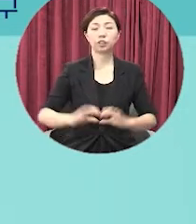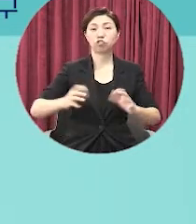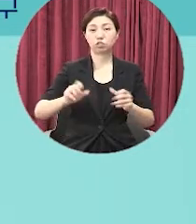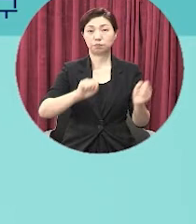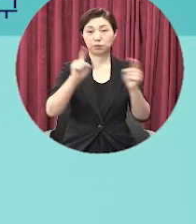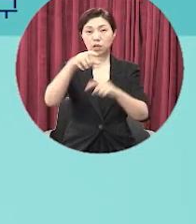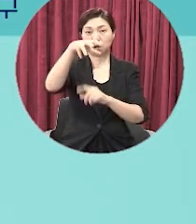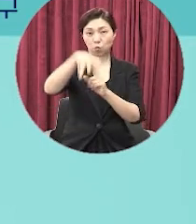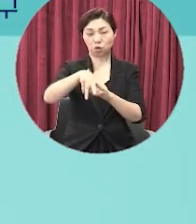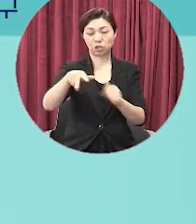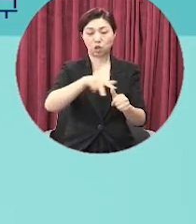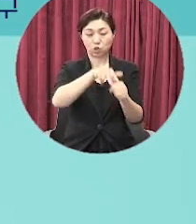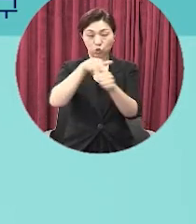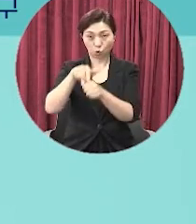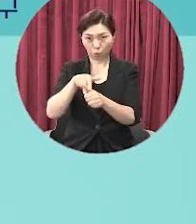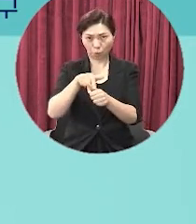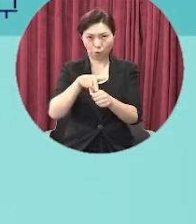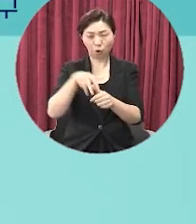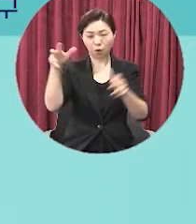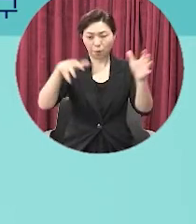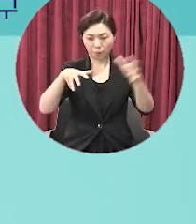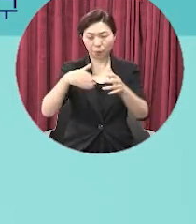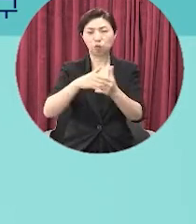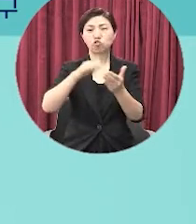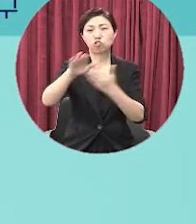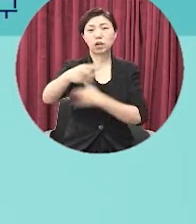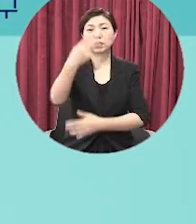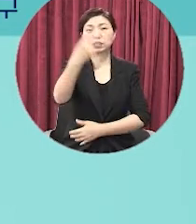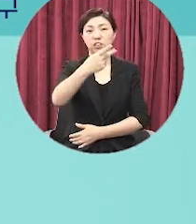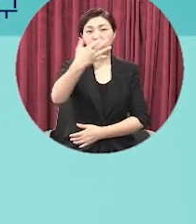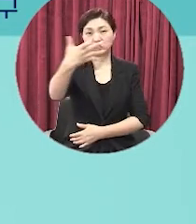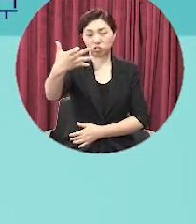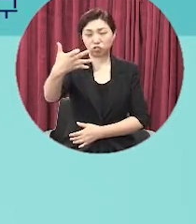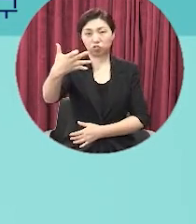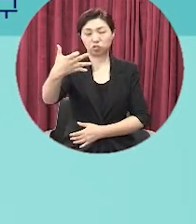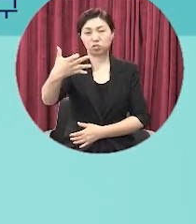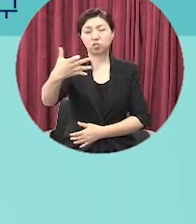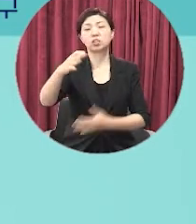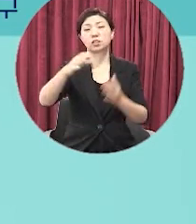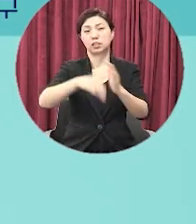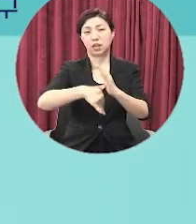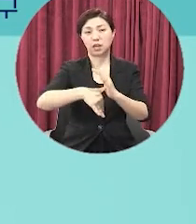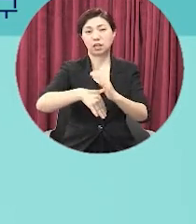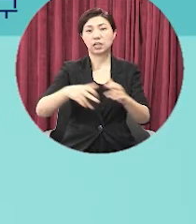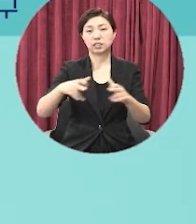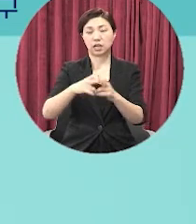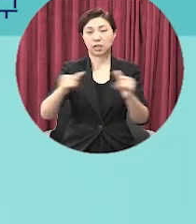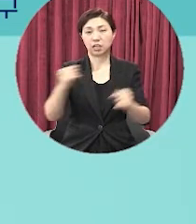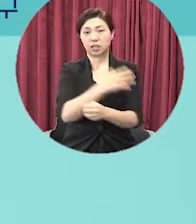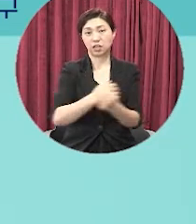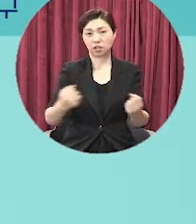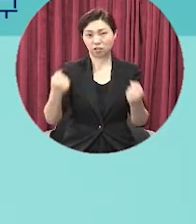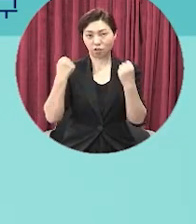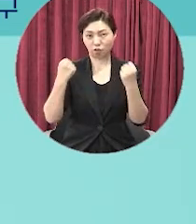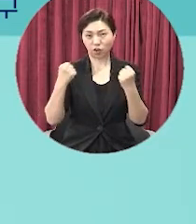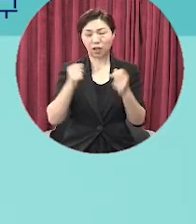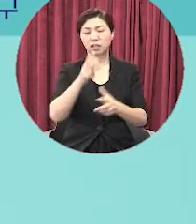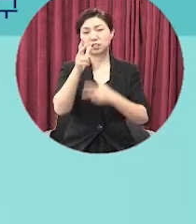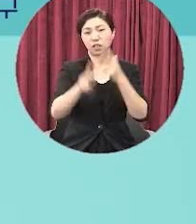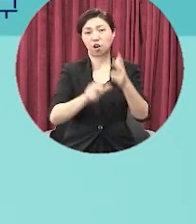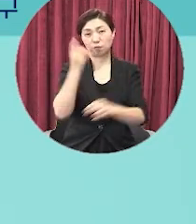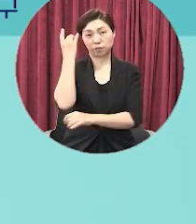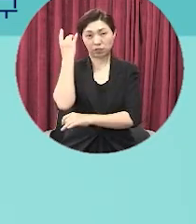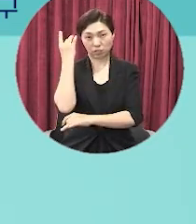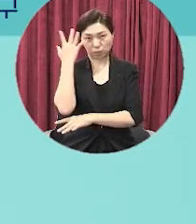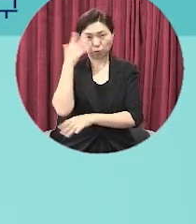데이터를 이용해서 데이터를 수집 을 하였고 2019년 장애인 건강관리 사업 데이터베이스를 뽀대 로 어 데이터를